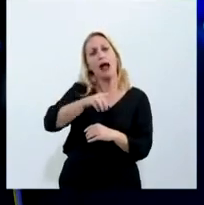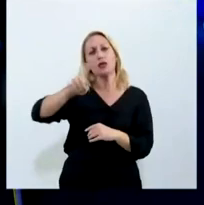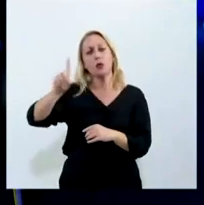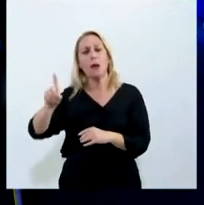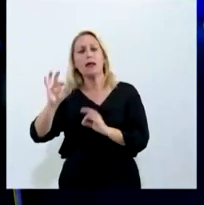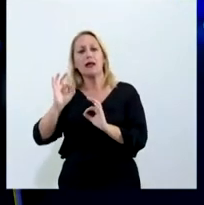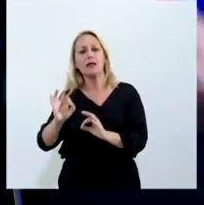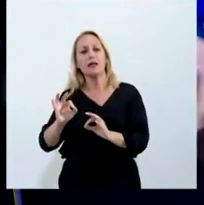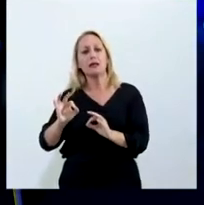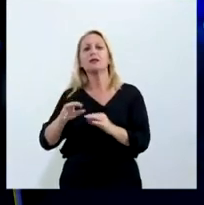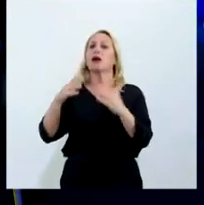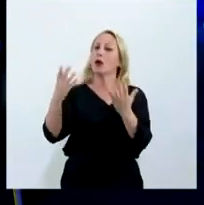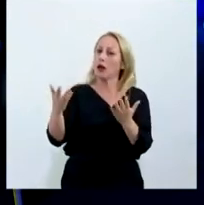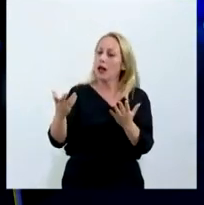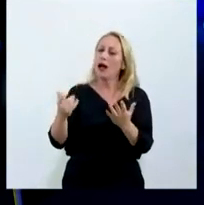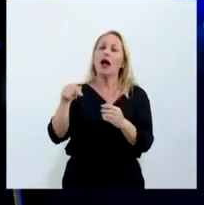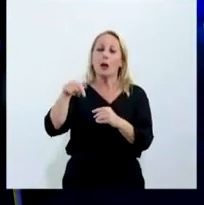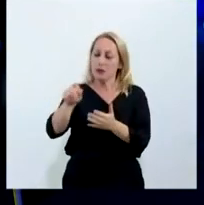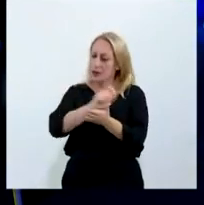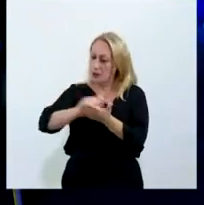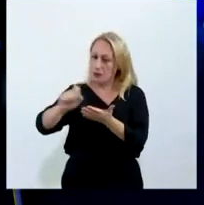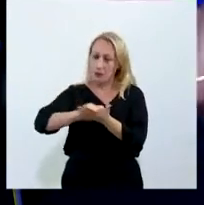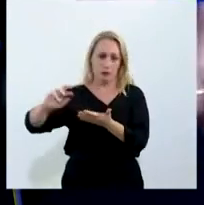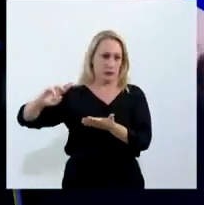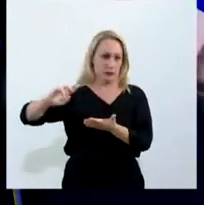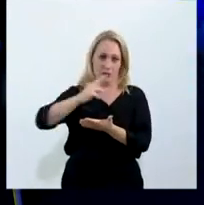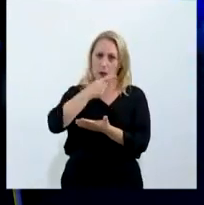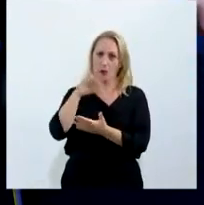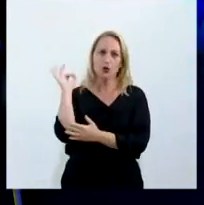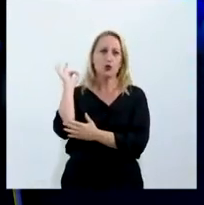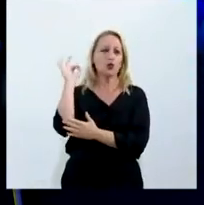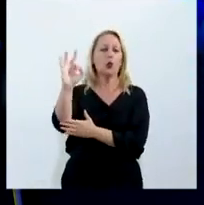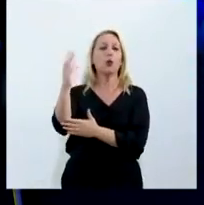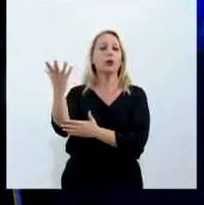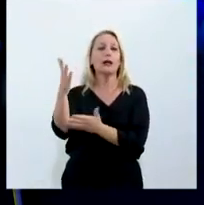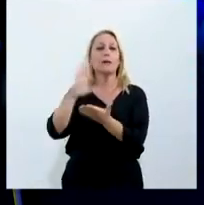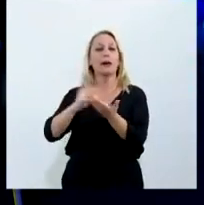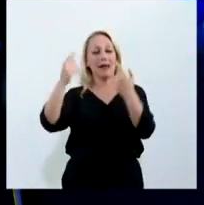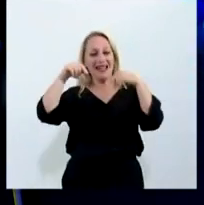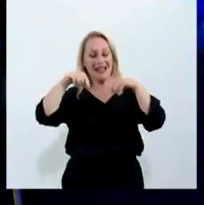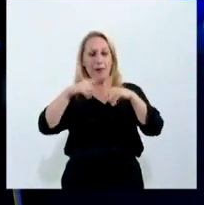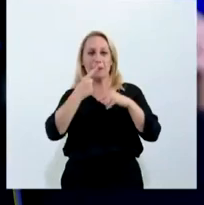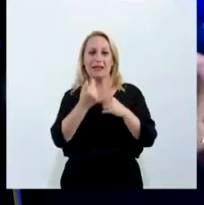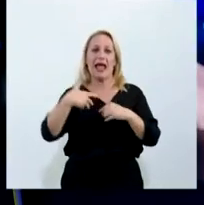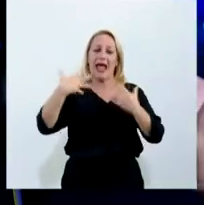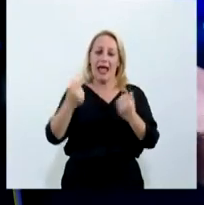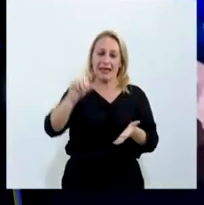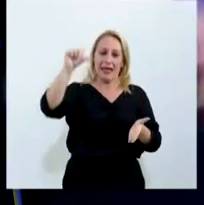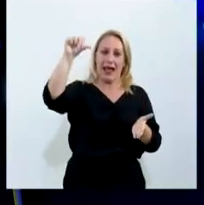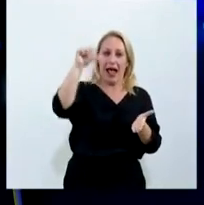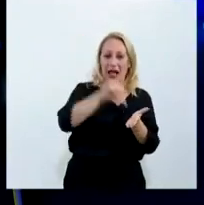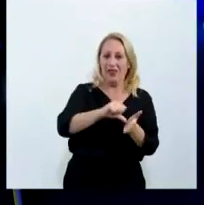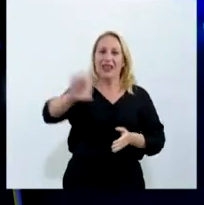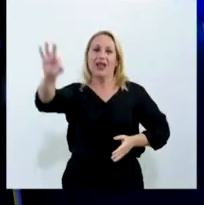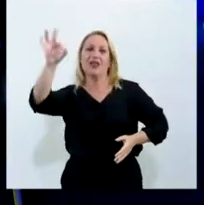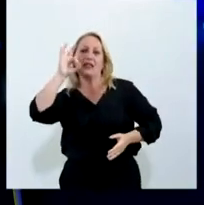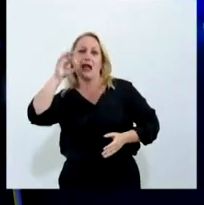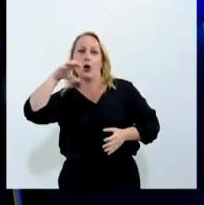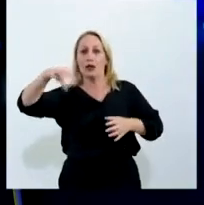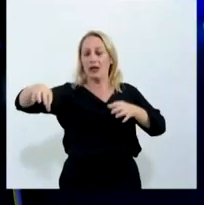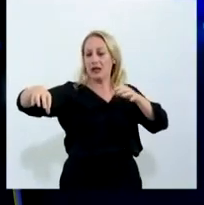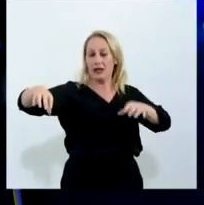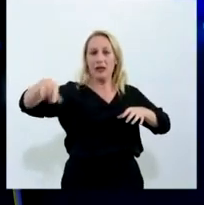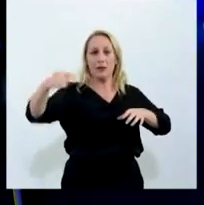Και ποιος θα είναι ο νέος στόχος μιας παράλληλης κυβερνητικής, ας το πούμε, δομής που θα λειτουργεί δίπλα στο